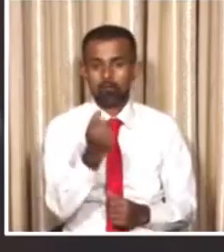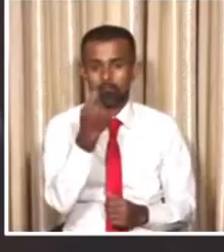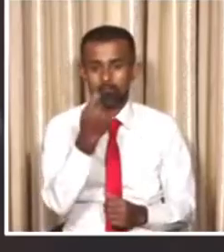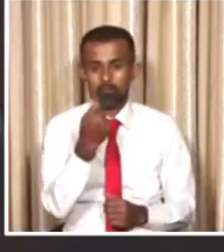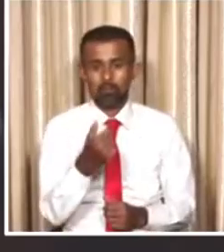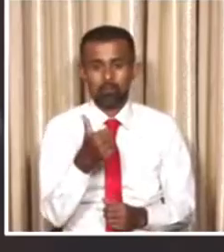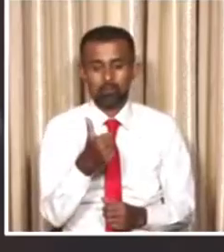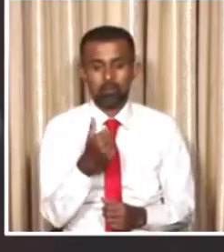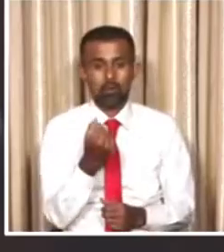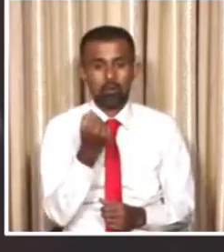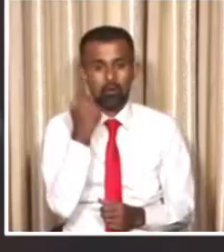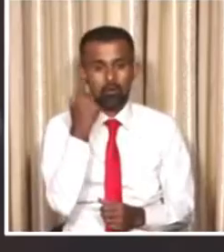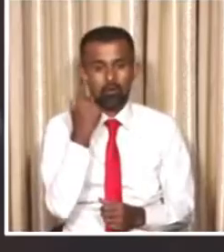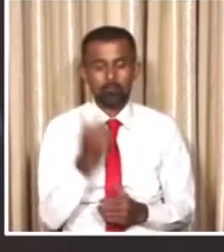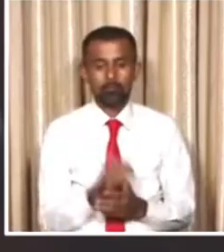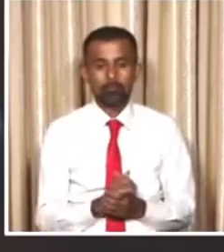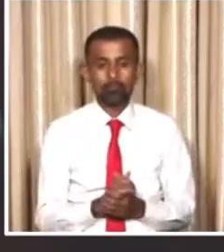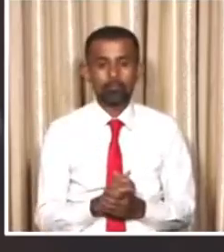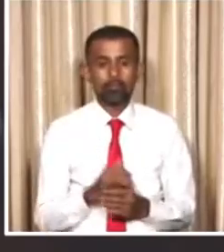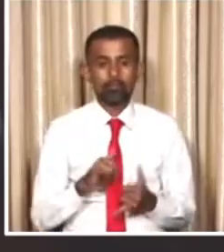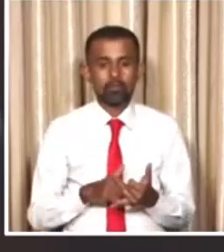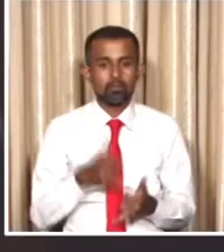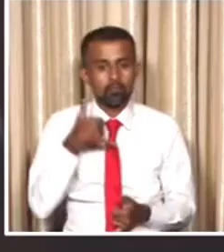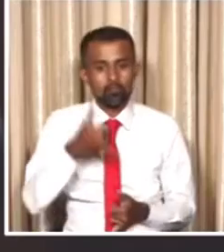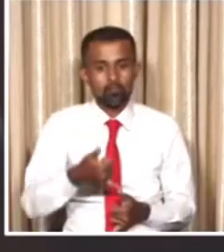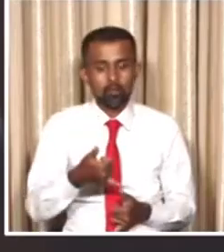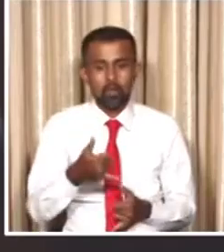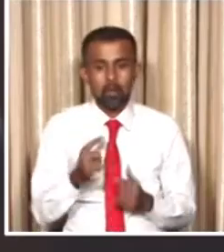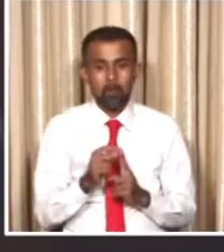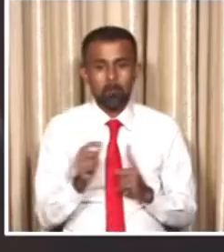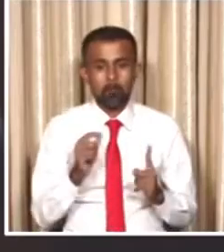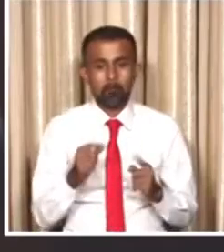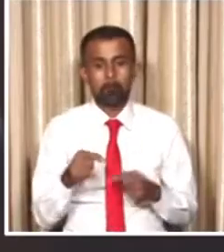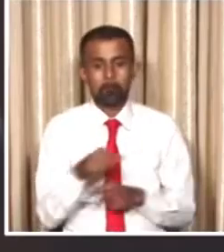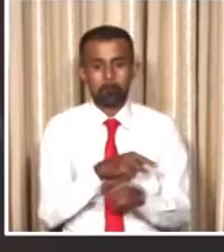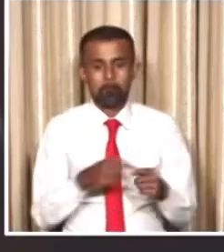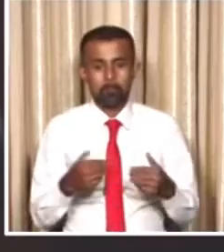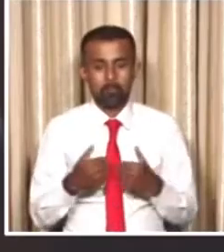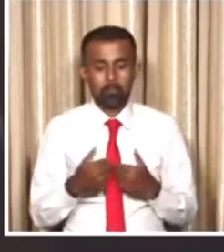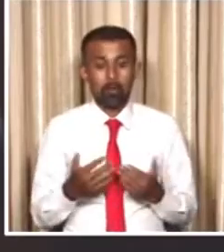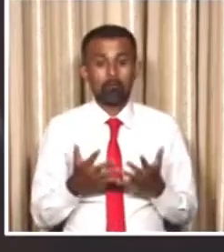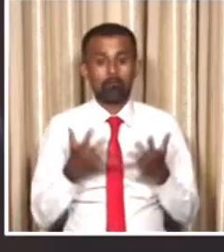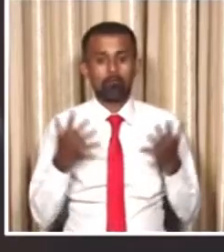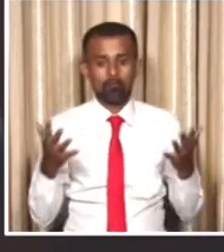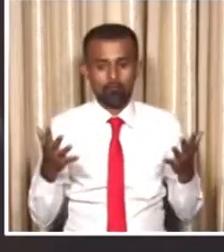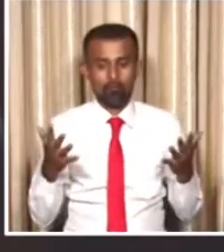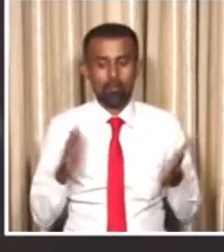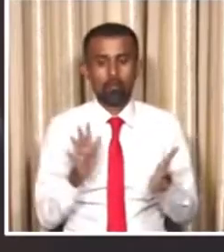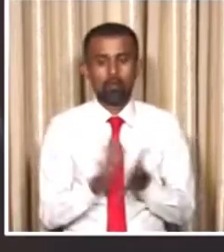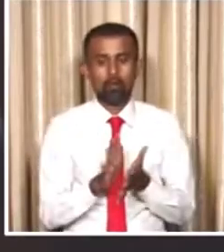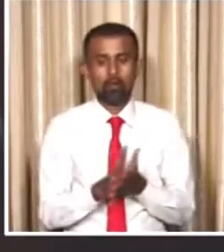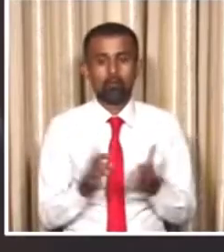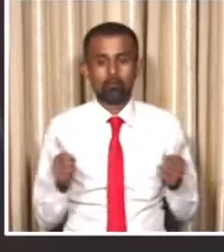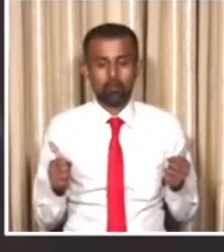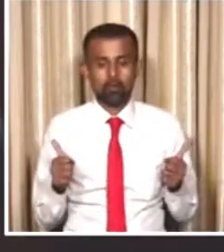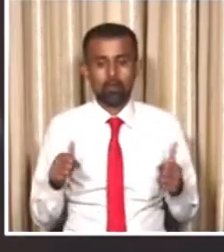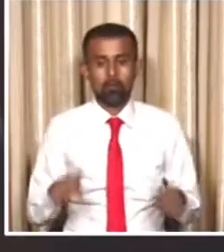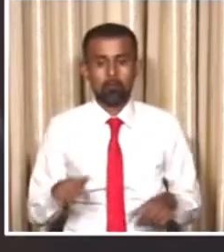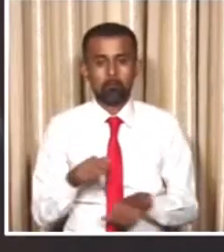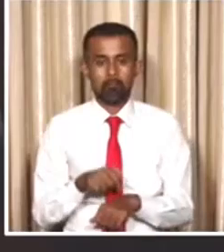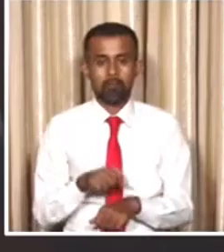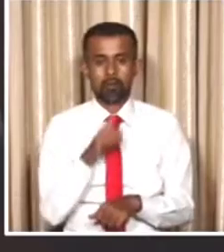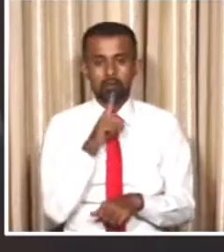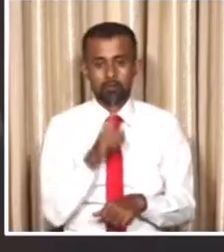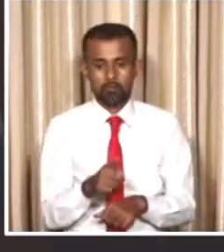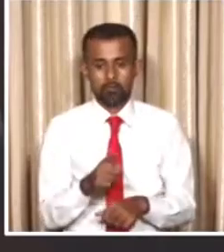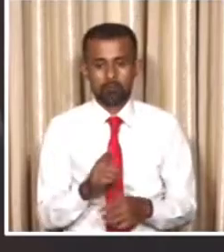සුබ නිමිත්තක් කර නිමිත්තක් සමග ජන බලවේගයේ මන්ත්‍රීවරු හැටියට අපිට විශාල සතුටක් කියන එකත් අපි මේ අවස්ථාවේදී අපි